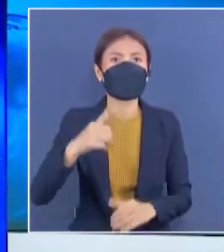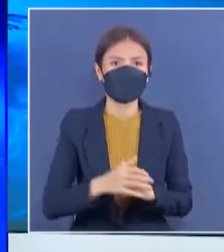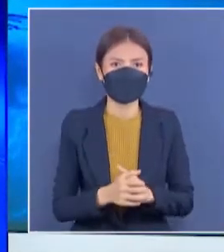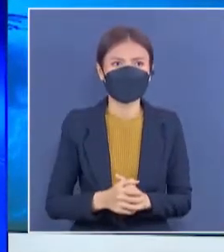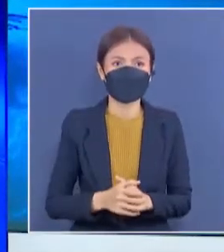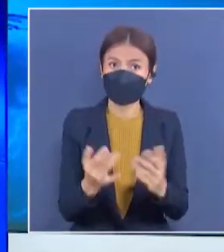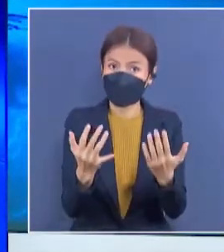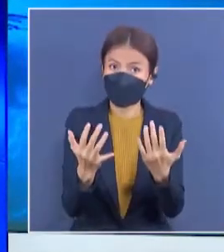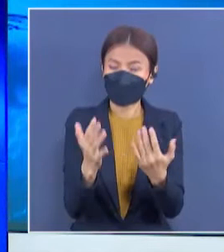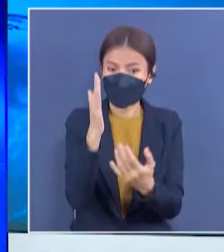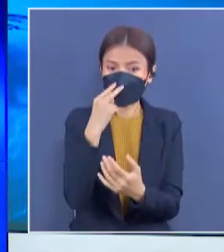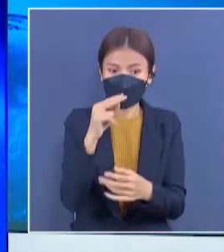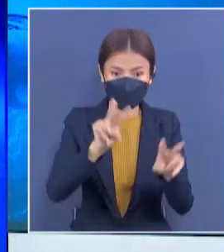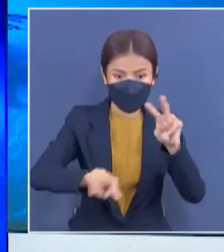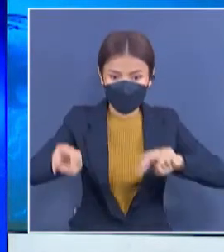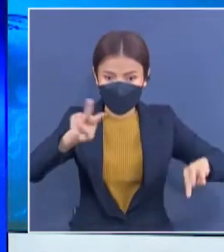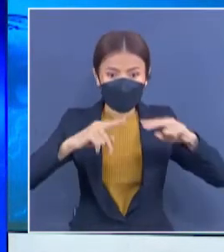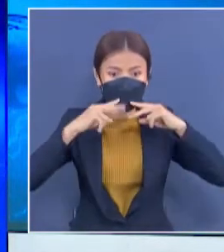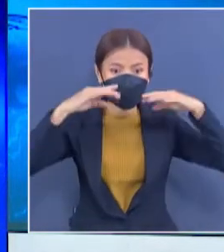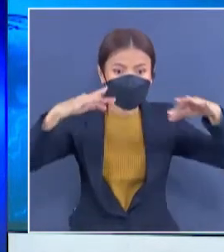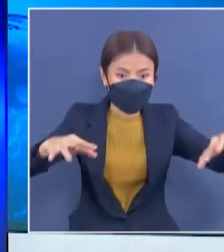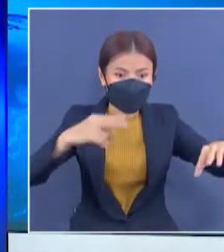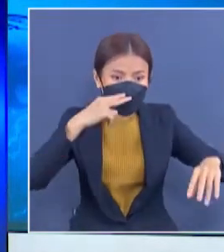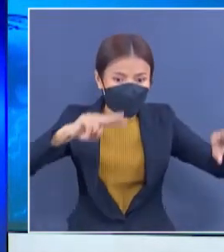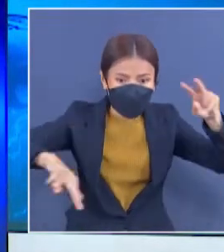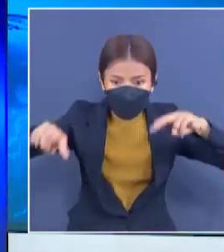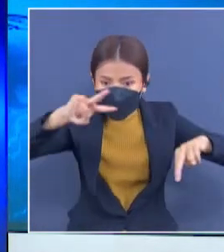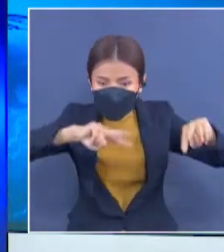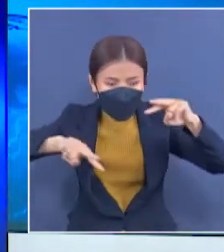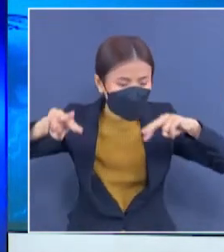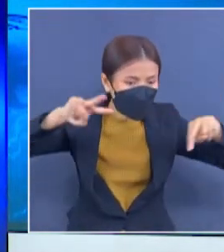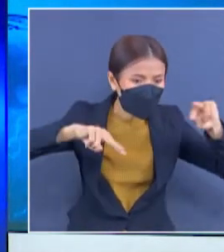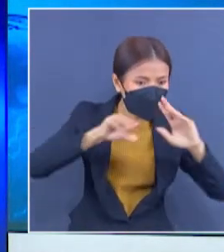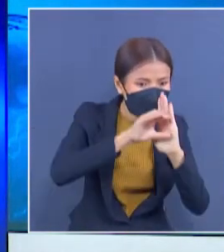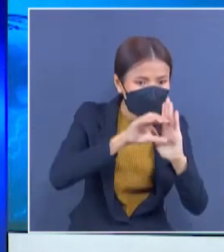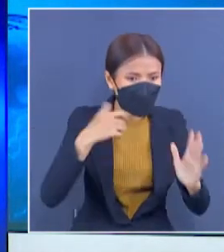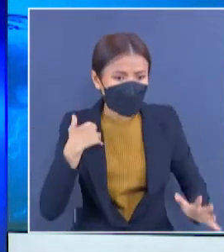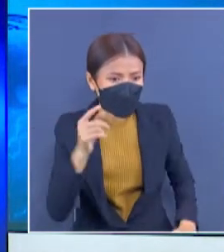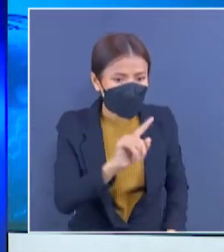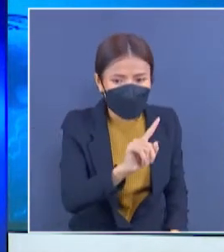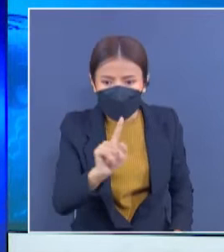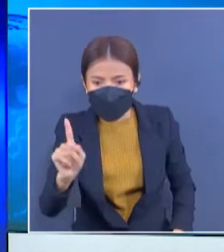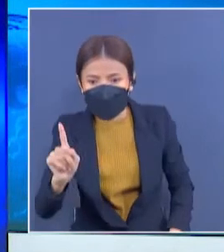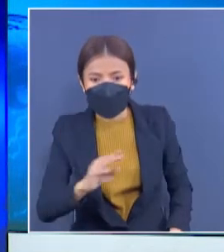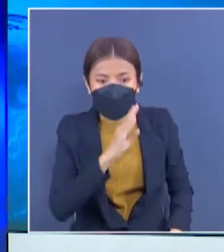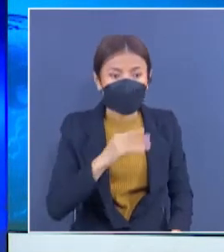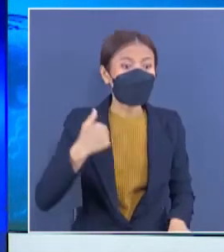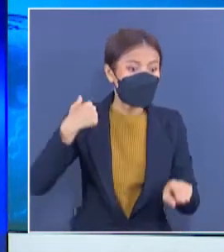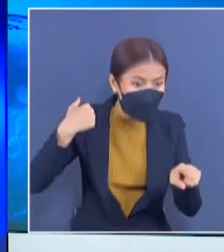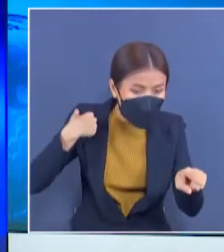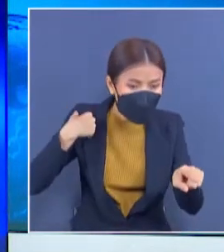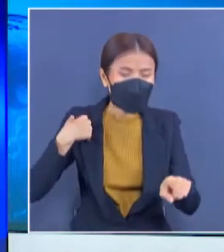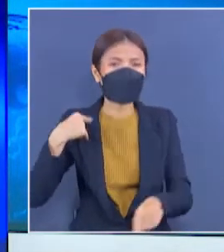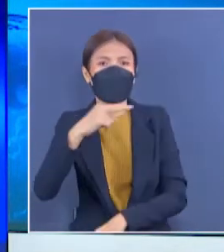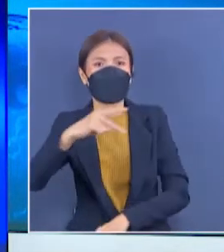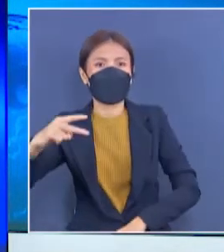รงนี้เนี่ยที่เป็นชายหาดกะมะลา มีฉลามเข้ามาวนเวียนหรือเปล่านะครับเพื่อเป็นการเฝ้าระวังก่อนแหละว่าอาจจะเกิดอันตรายขึ้นกับคนที่ล